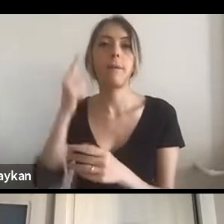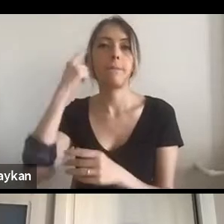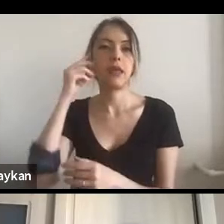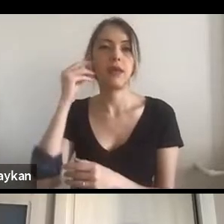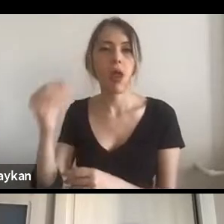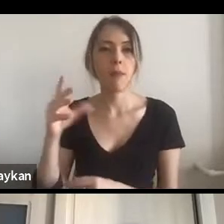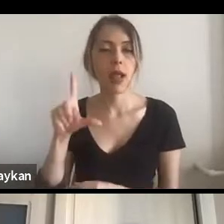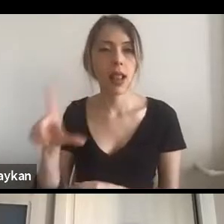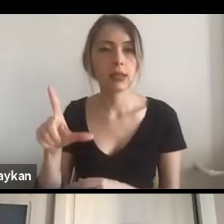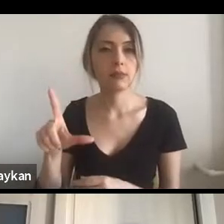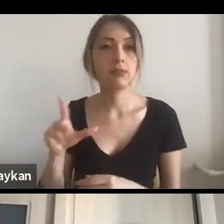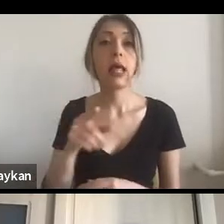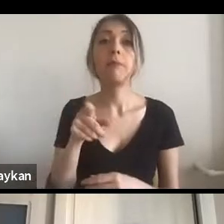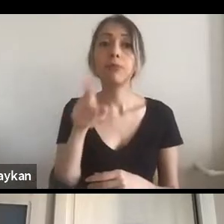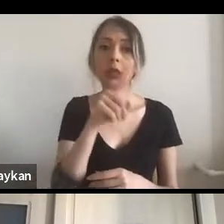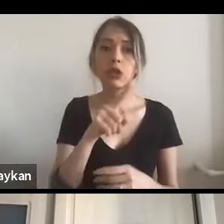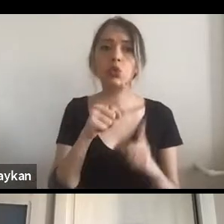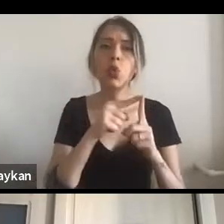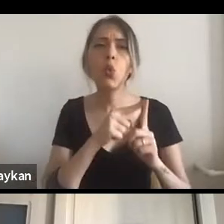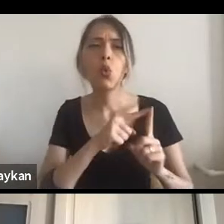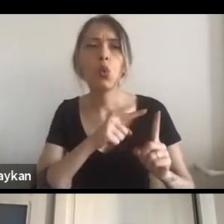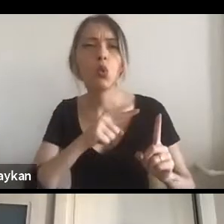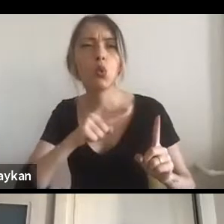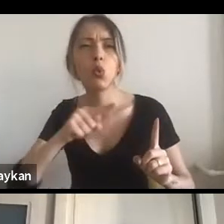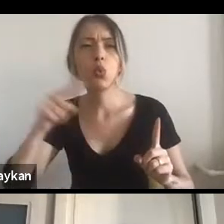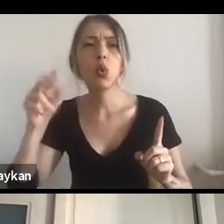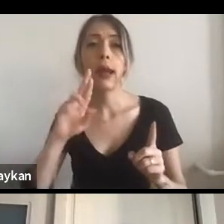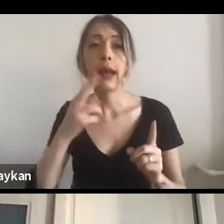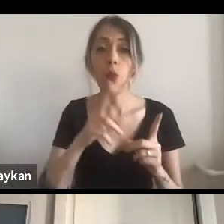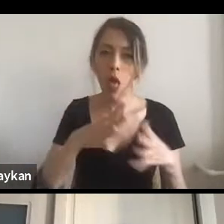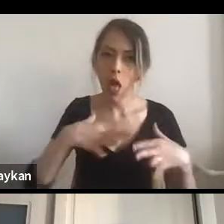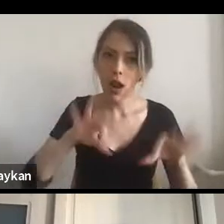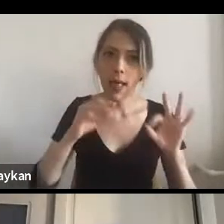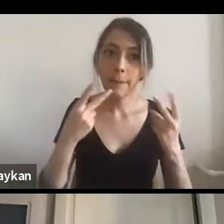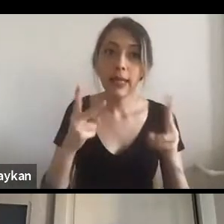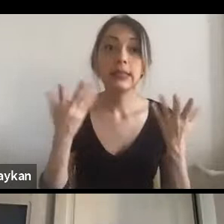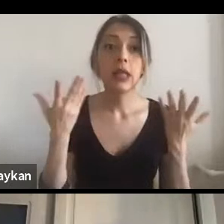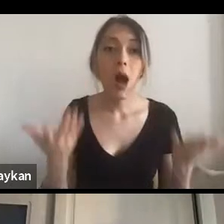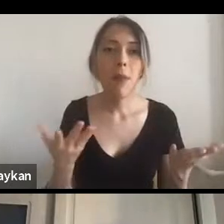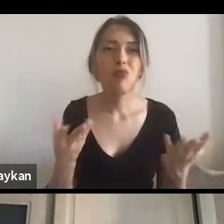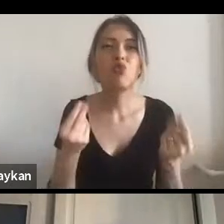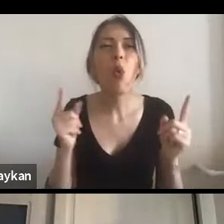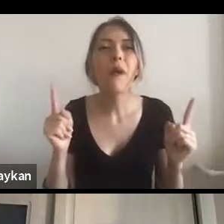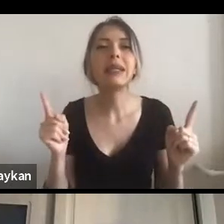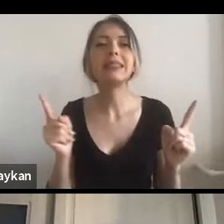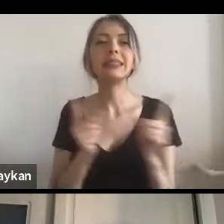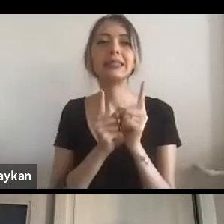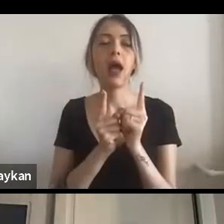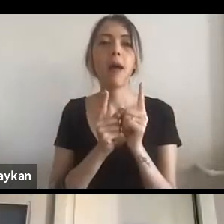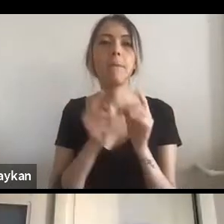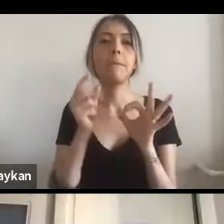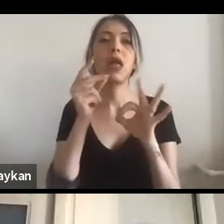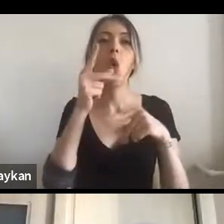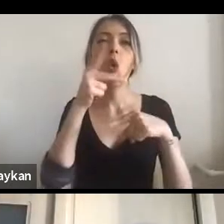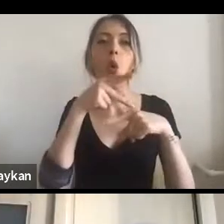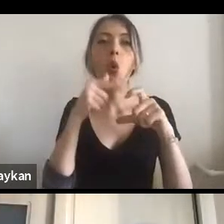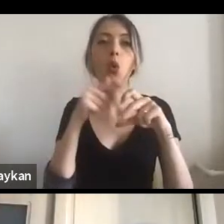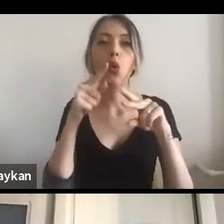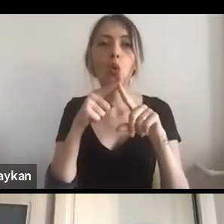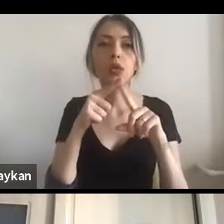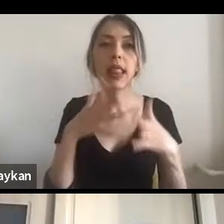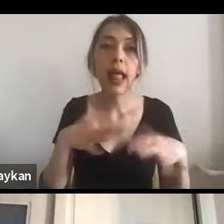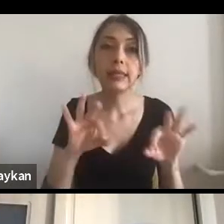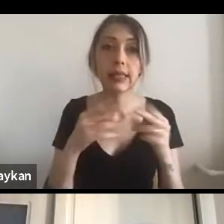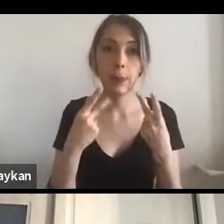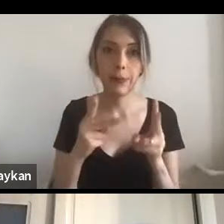hazırlayabilirsiniz. Ona çok güzel bir yönetici özeti sunup bakanlar komitesinde bunun izlenmesini, istenmesini talep